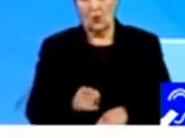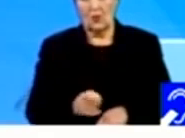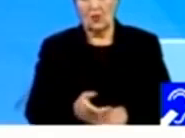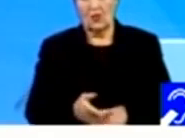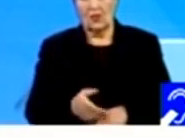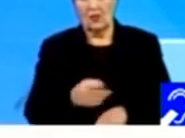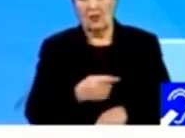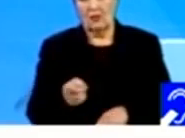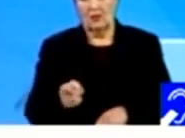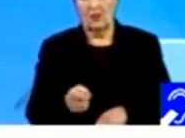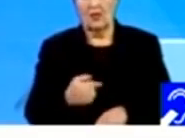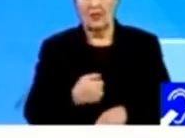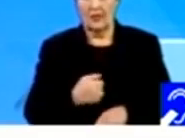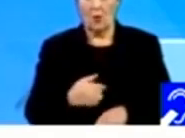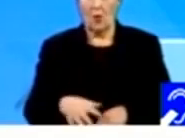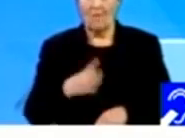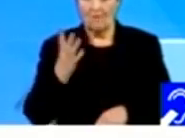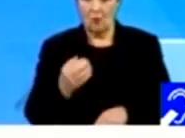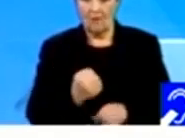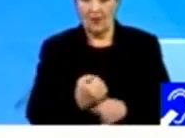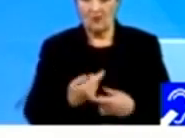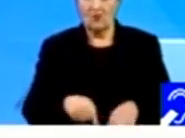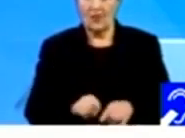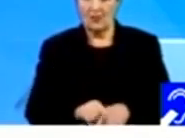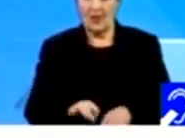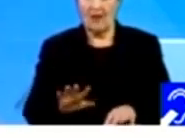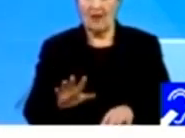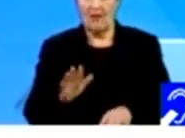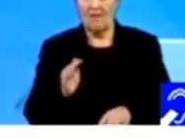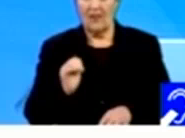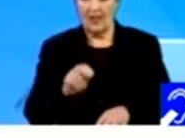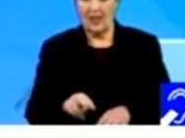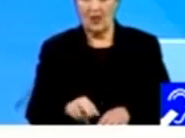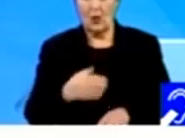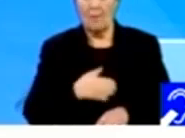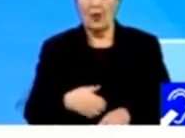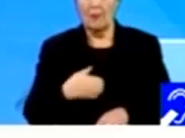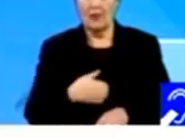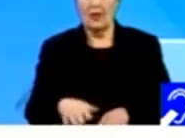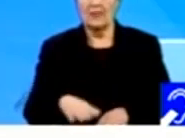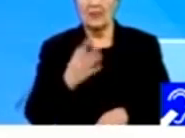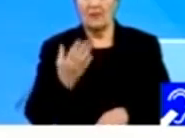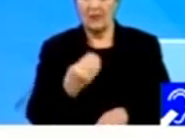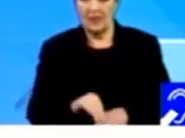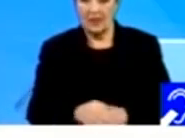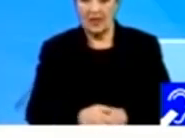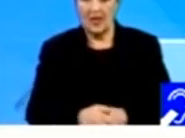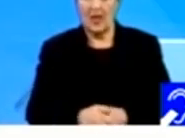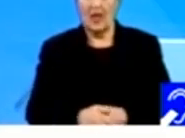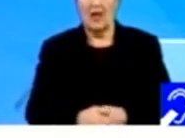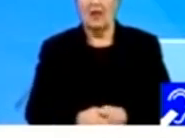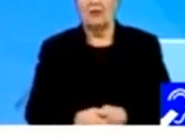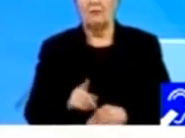esențial situația. Eu voi face în așa fel încât primăria să devină tehnologizată și digitalizată,